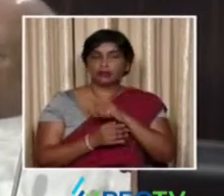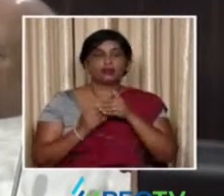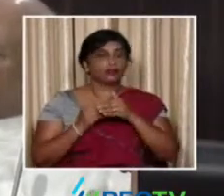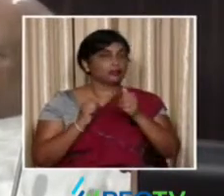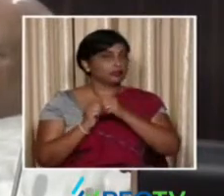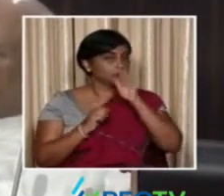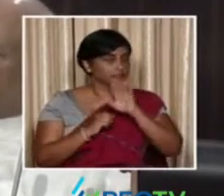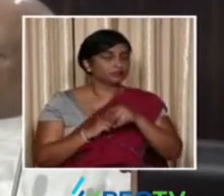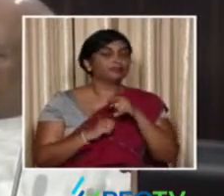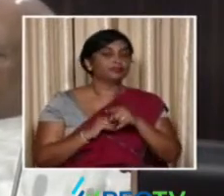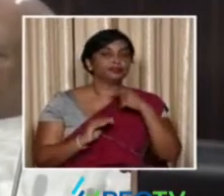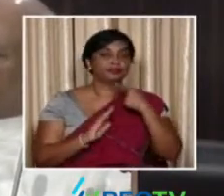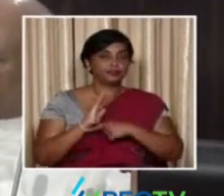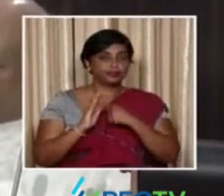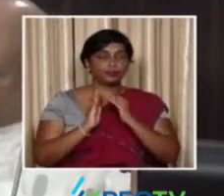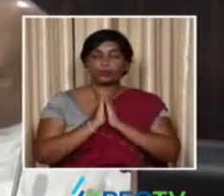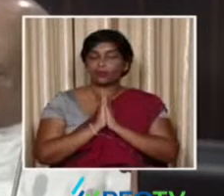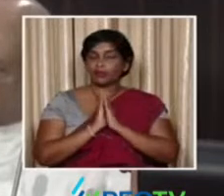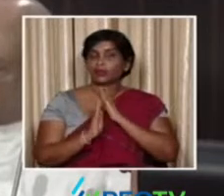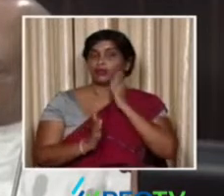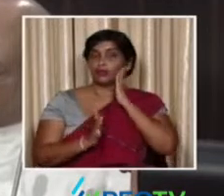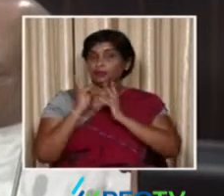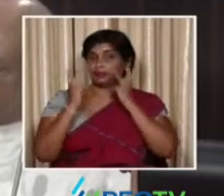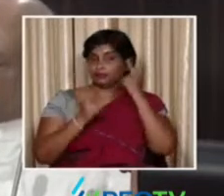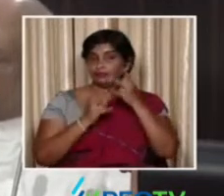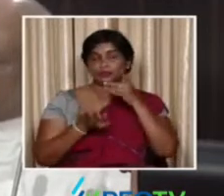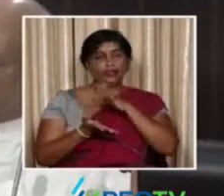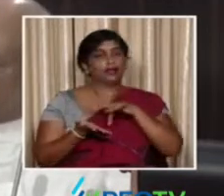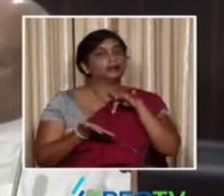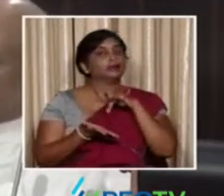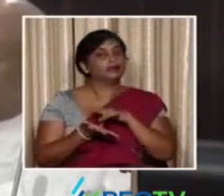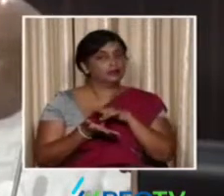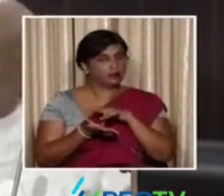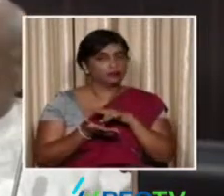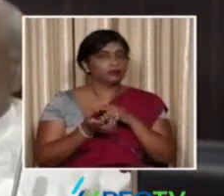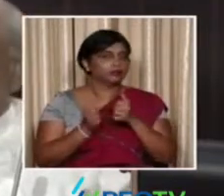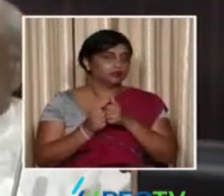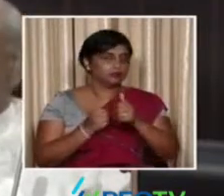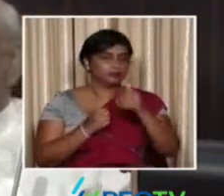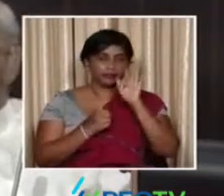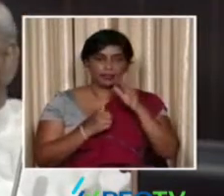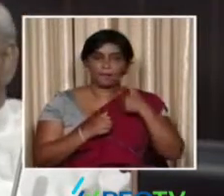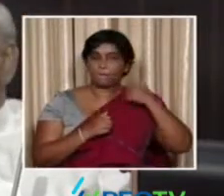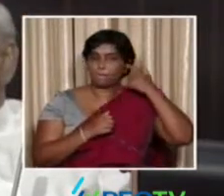කාර්යයන් ඔස්සේ ශ්‍රී ලංකා බෞද්ධ සංචාරක කේන්ද්‍රස්ථානයක්